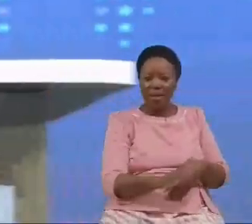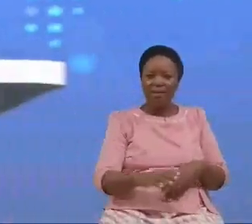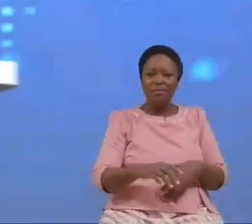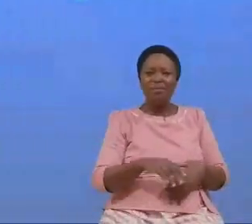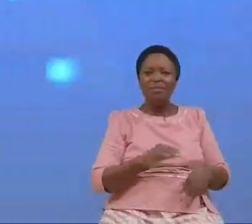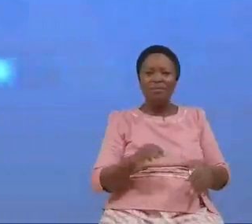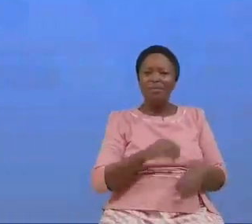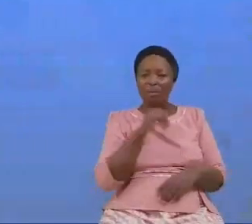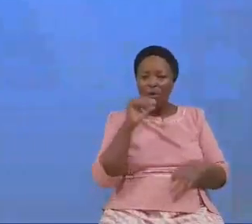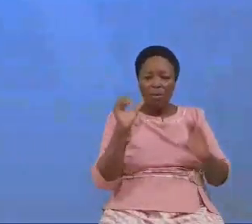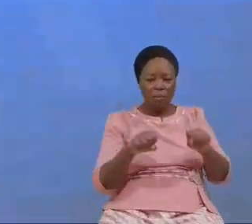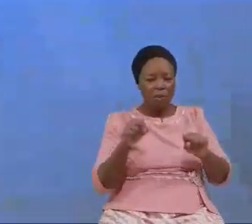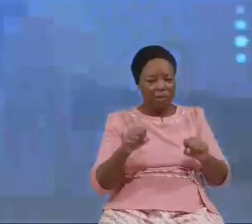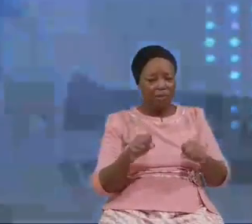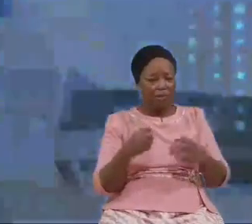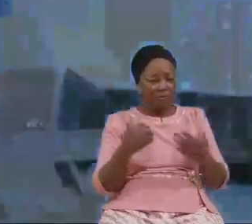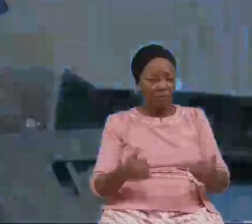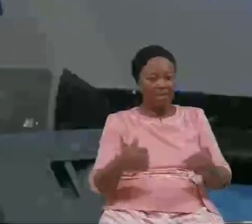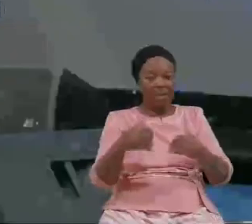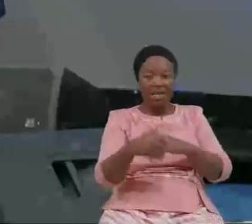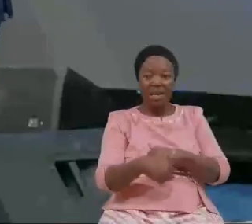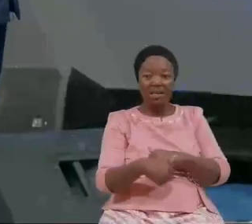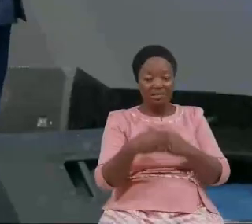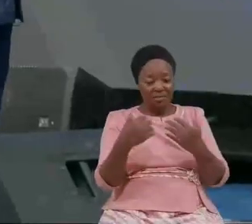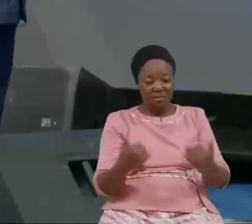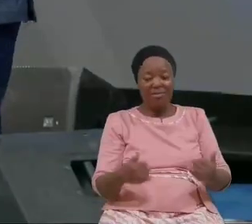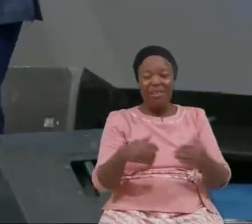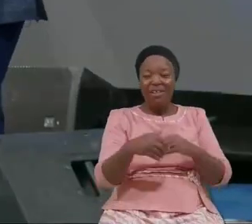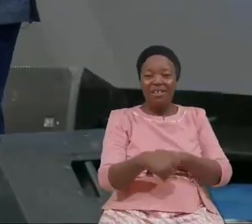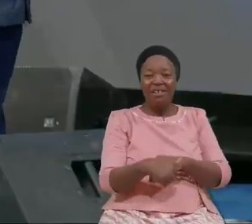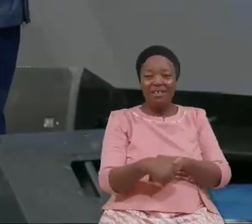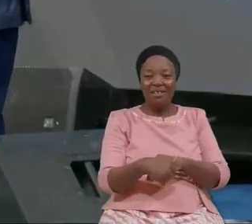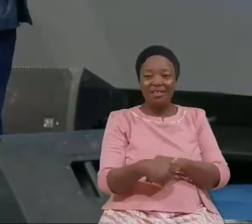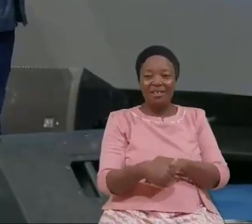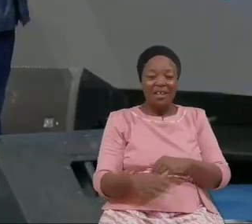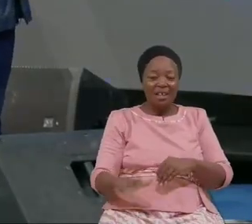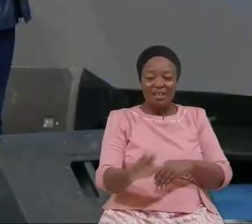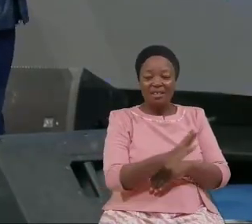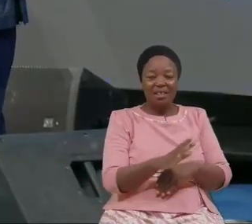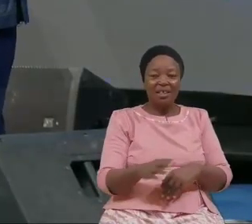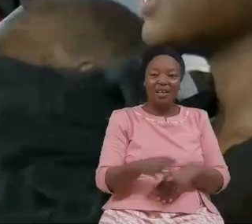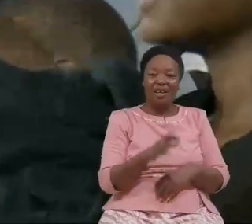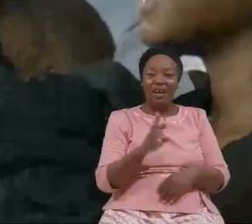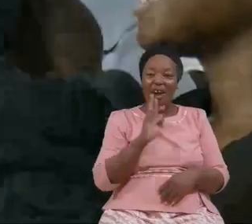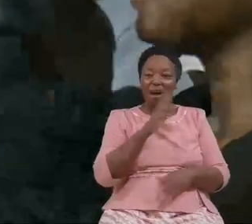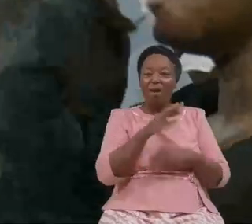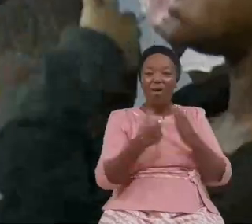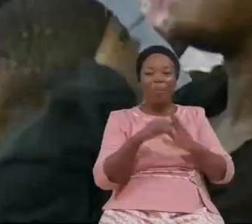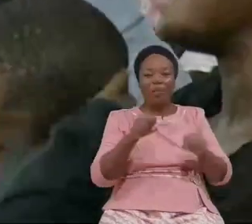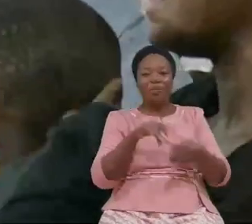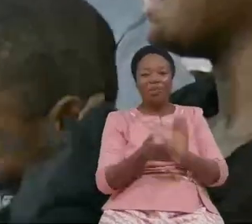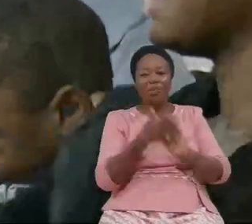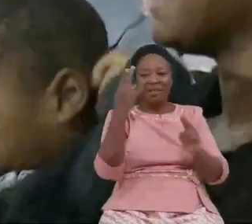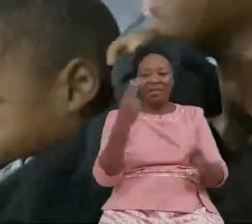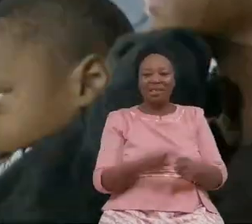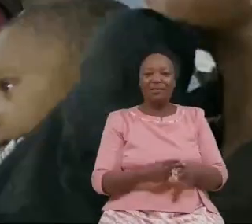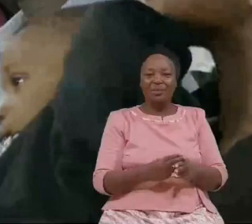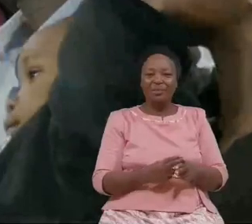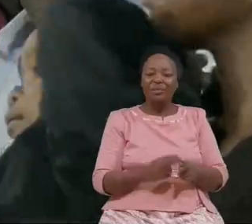ce soir ce soir c'est possible au nom de Jésus